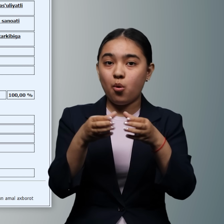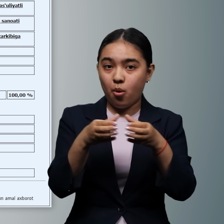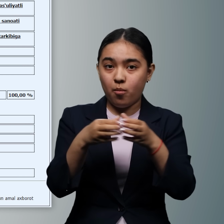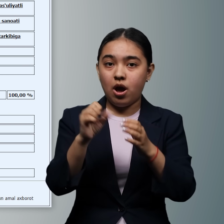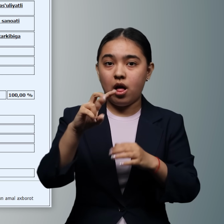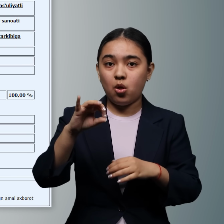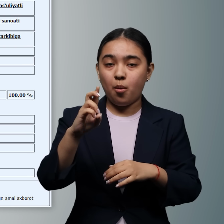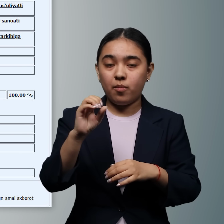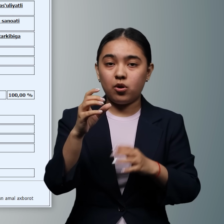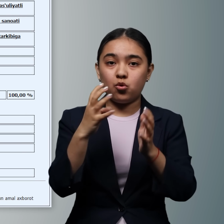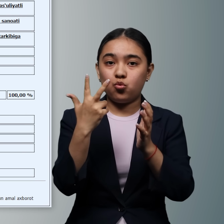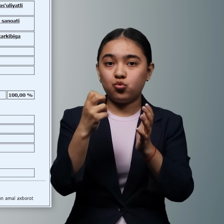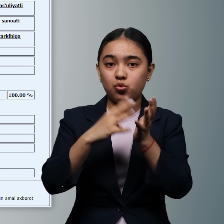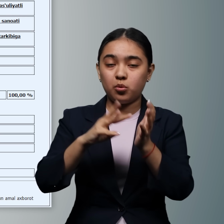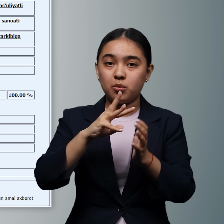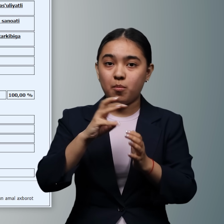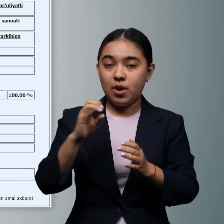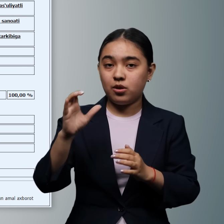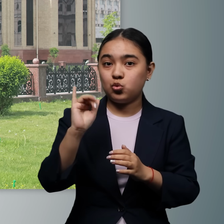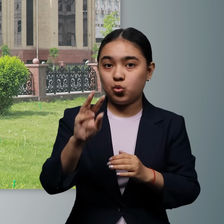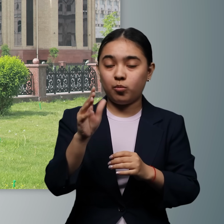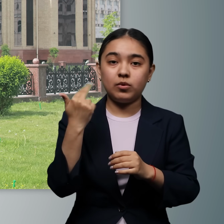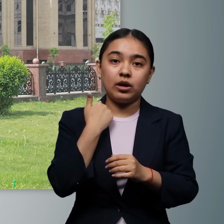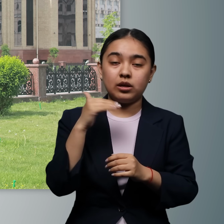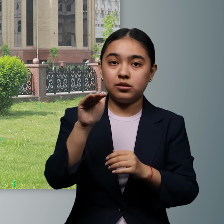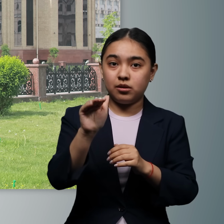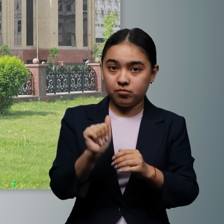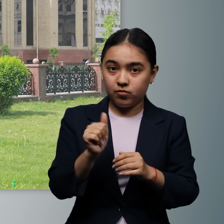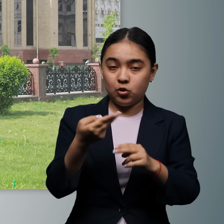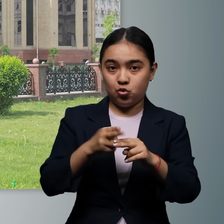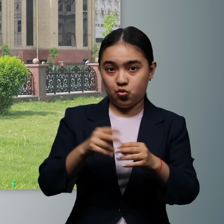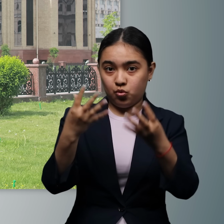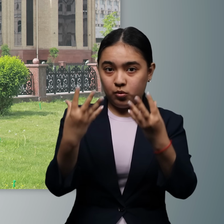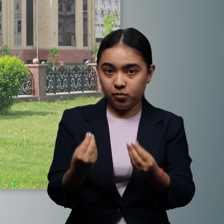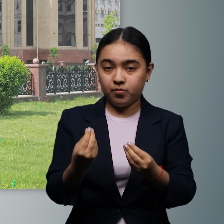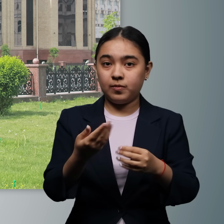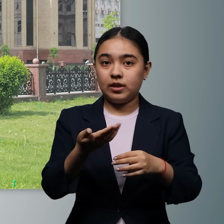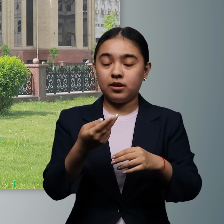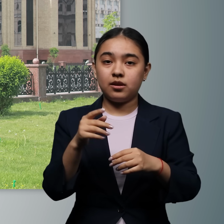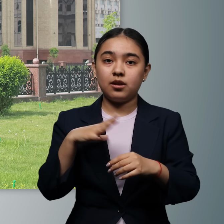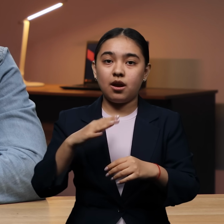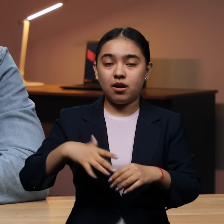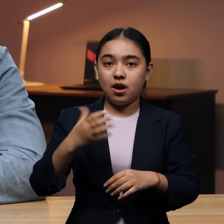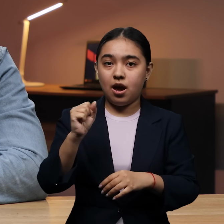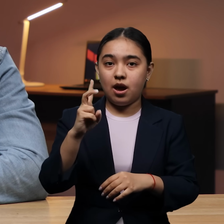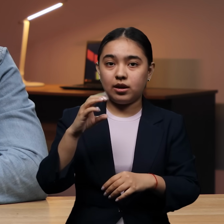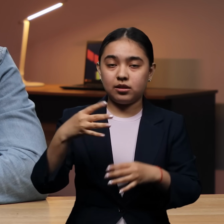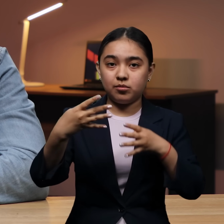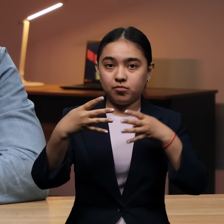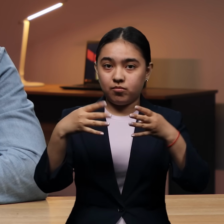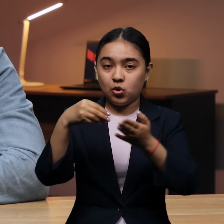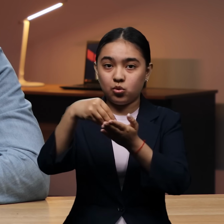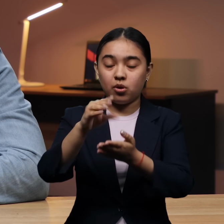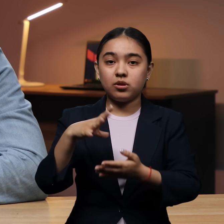kompaniya Aloqa bankdan 390 milliard so'm kredit olib, bir kun o'tgach shu pulga Aloqa bank va sobiq AKT